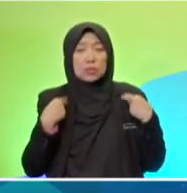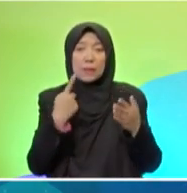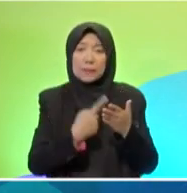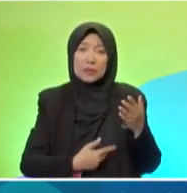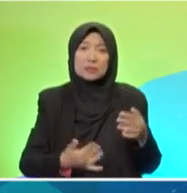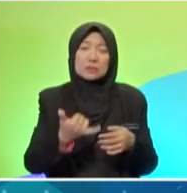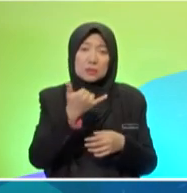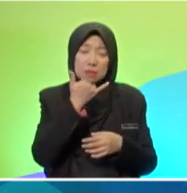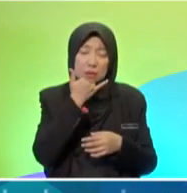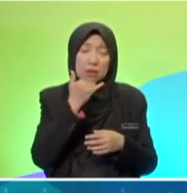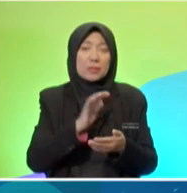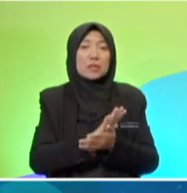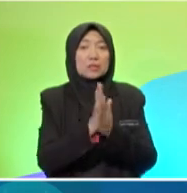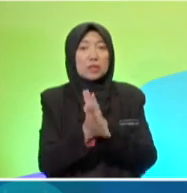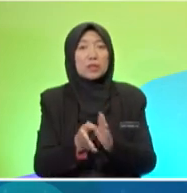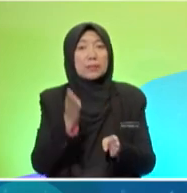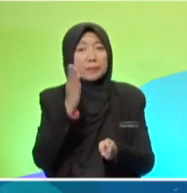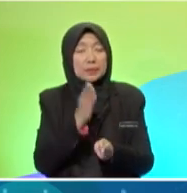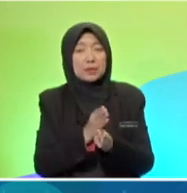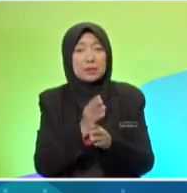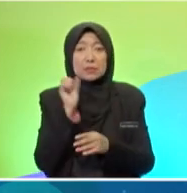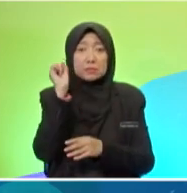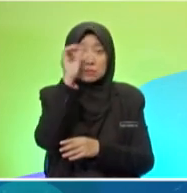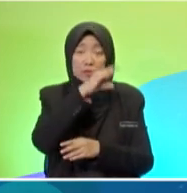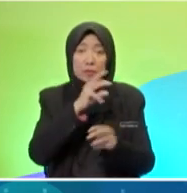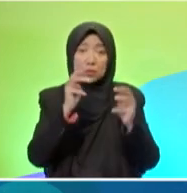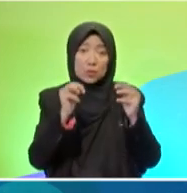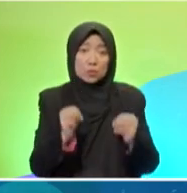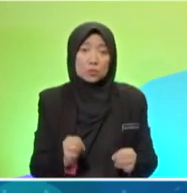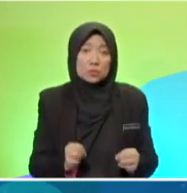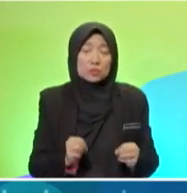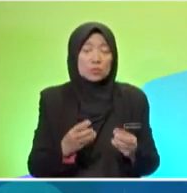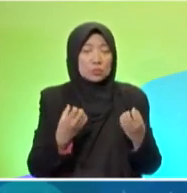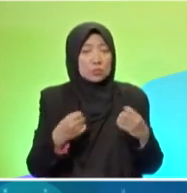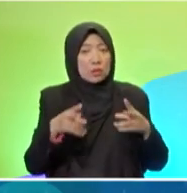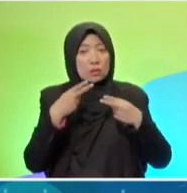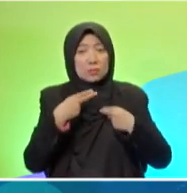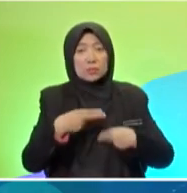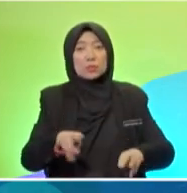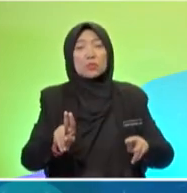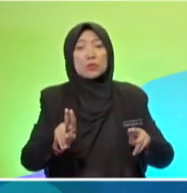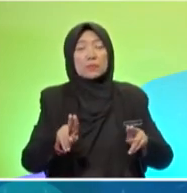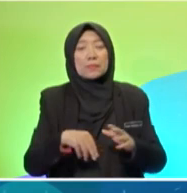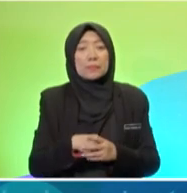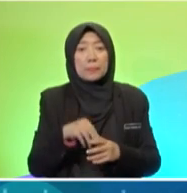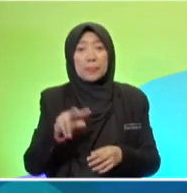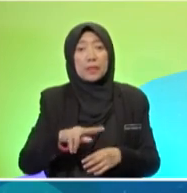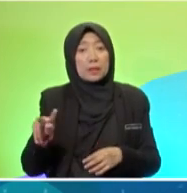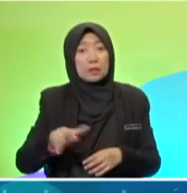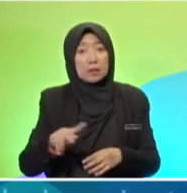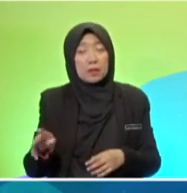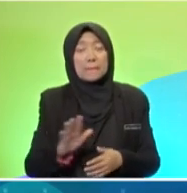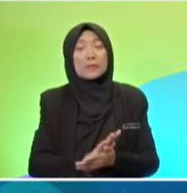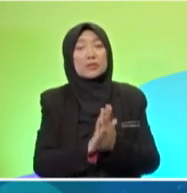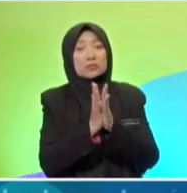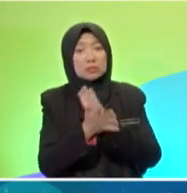benar sifat kemanusiaan semakin mudah kanak-kanak menjadi mangsa